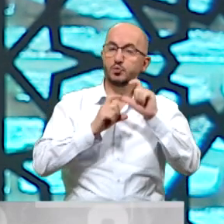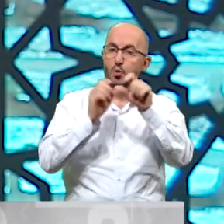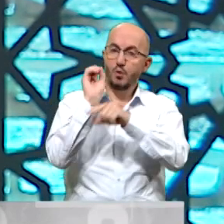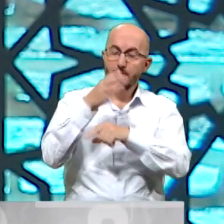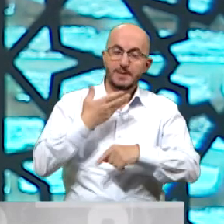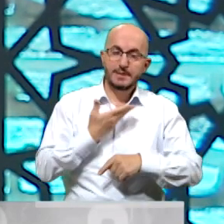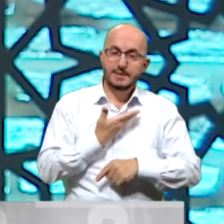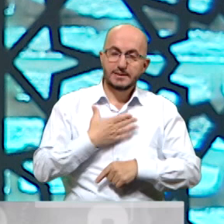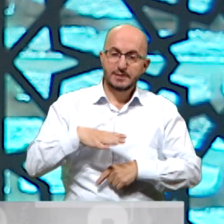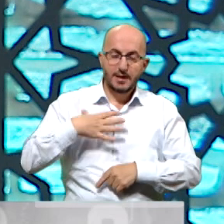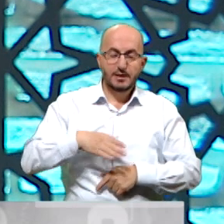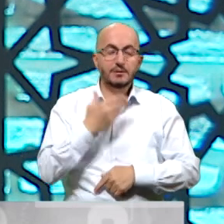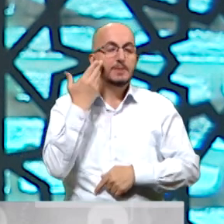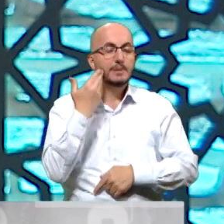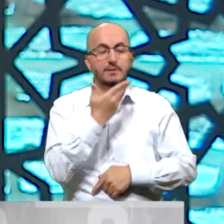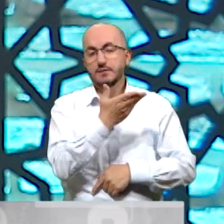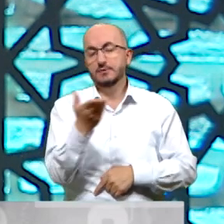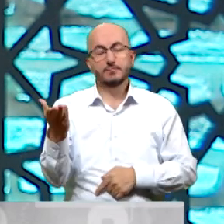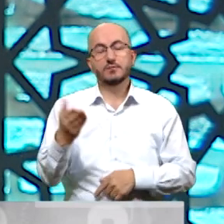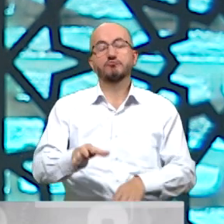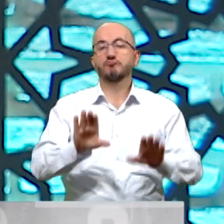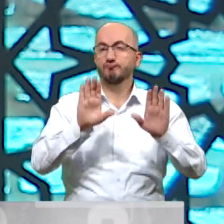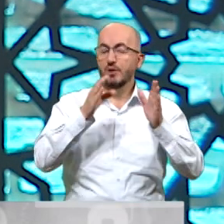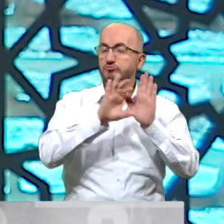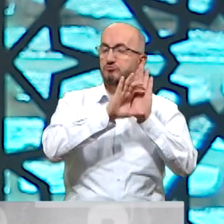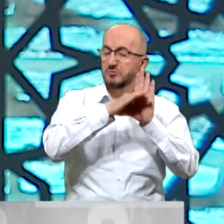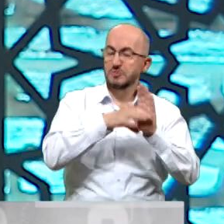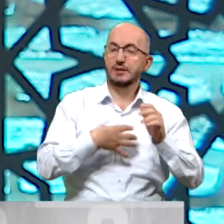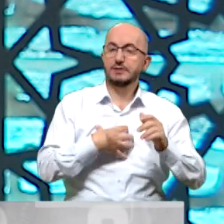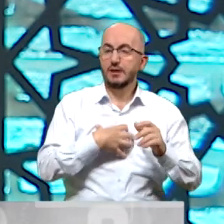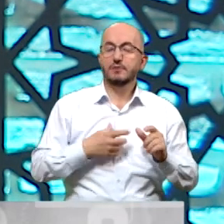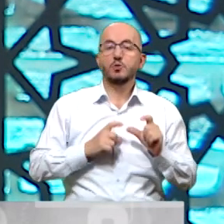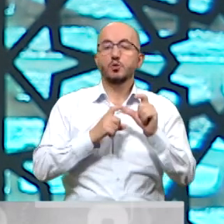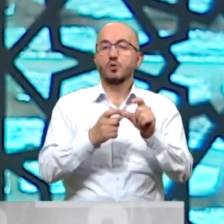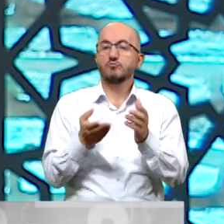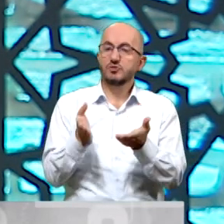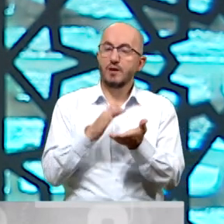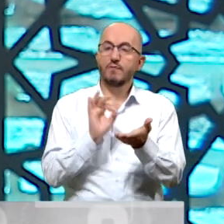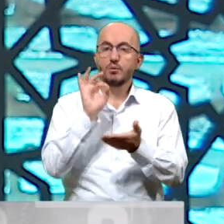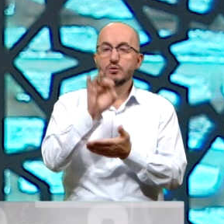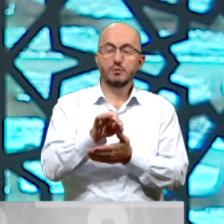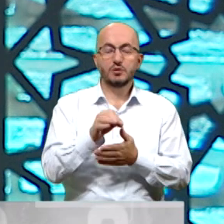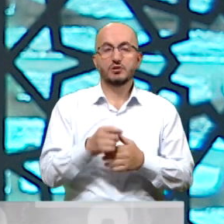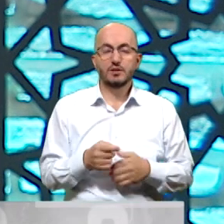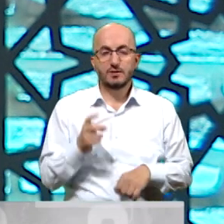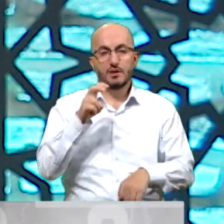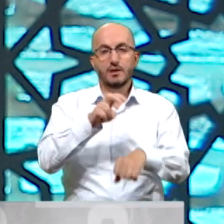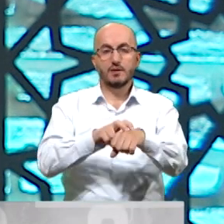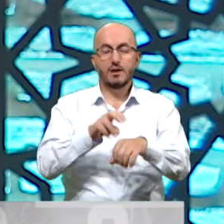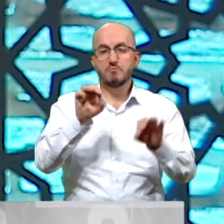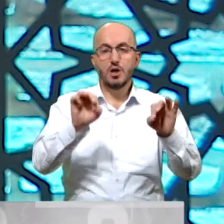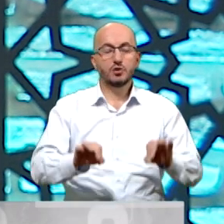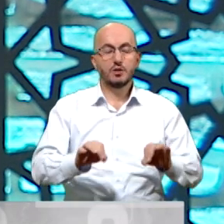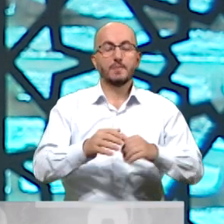isteyen izleyicilerimiz için hem Facebook'tan hem de Instagram'dan Diyanete Soralım sayfalarına ulaşabileceklerini de hatırlatarak